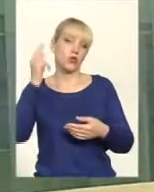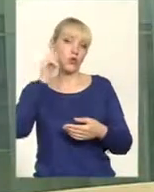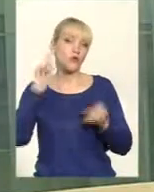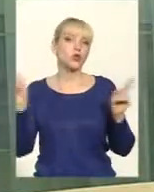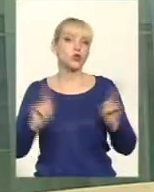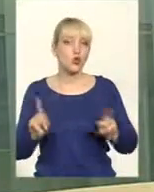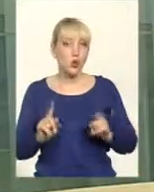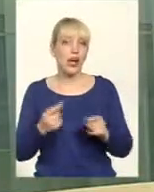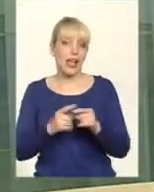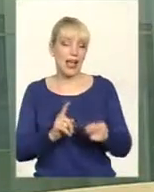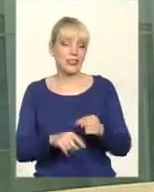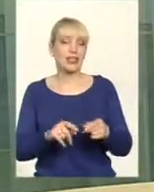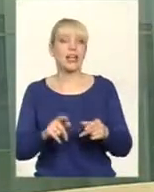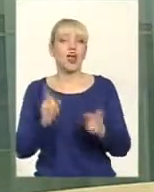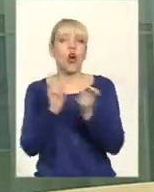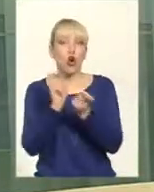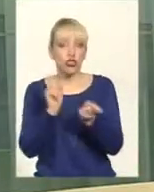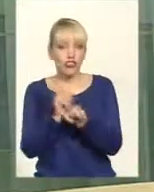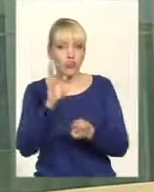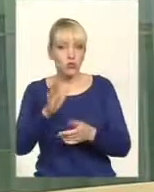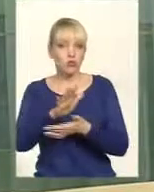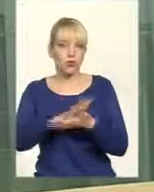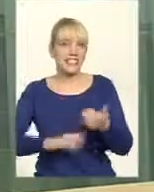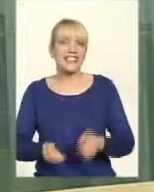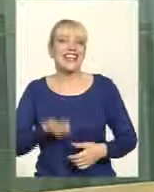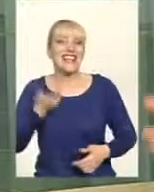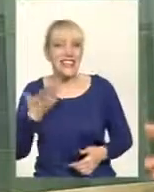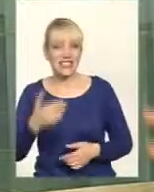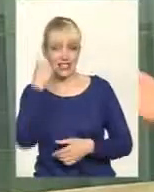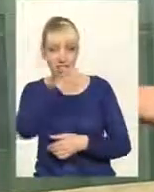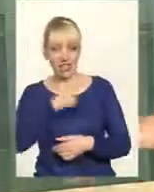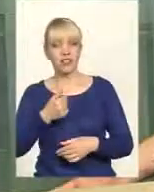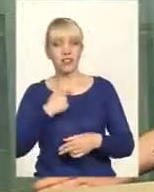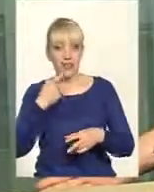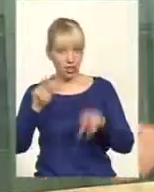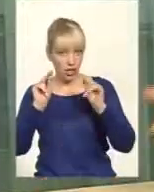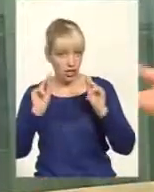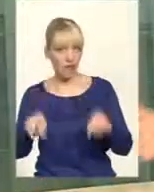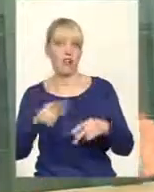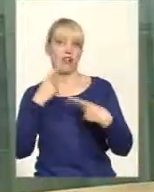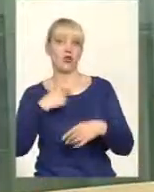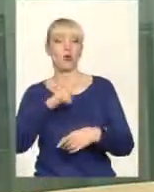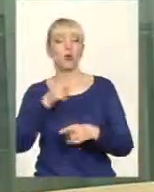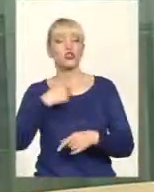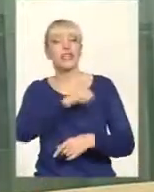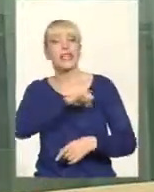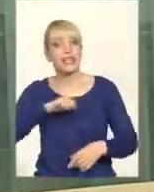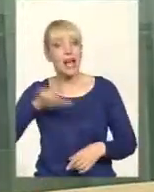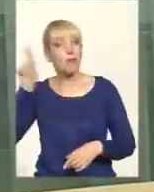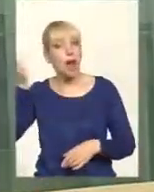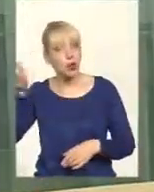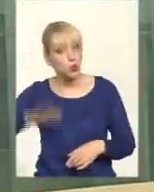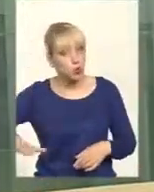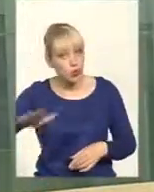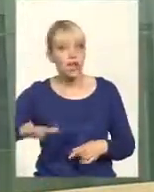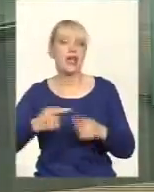что этот конфликт будет еще продолжаться несколько лет. Говорю открыто и откровенно, потому что я сам оттуда и честно